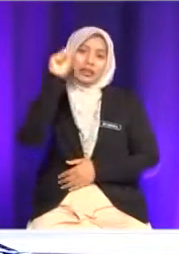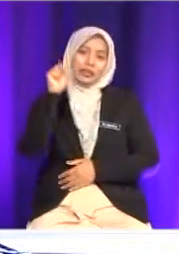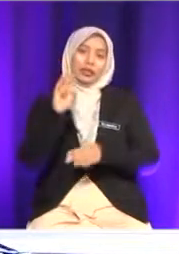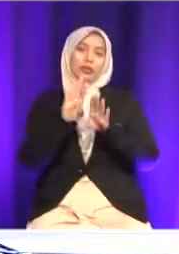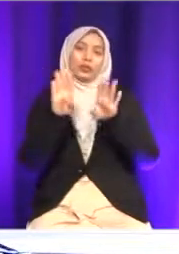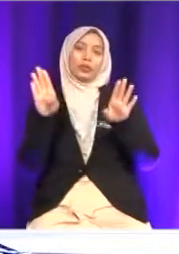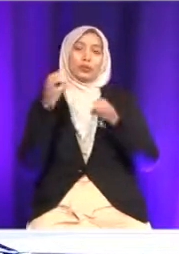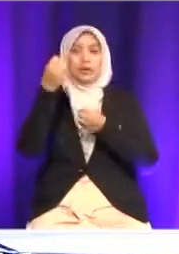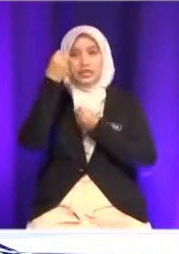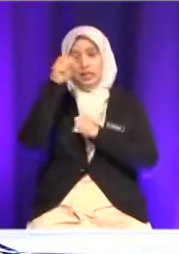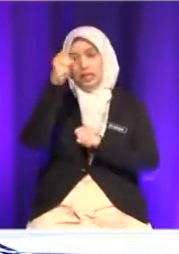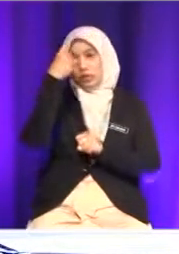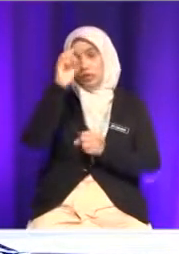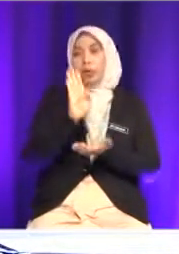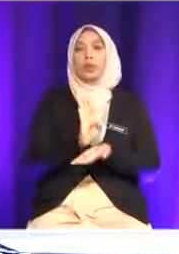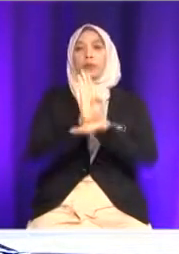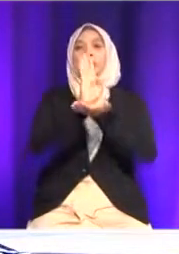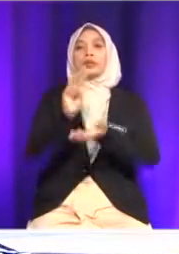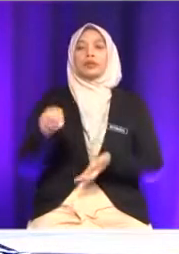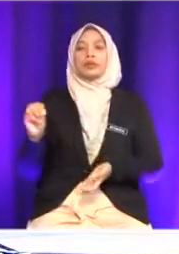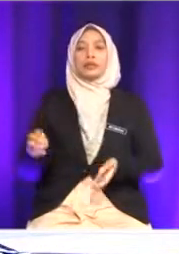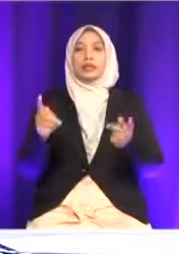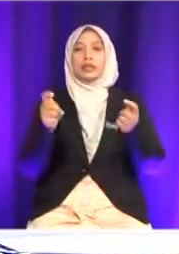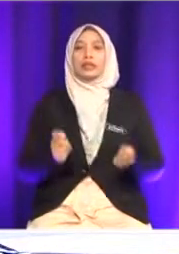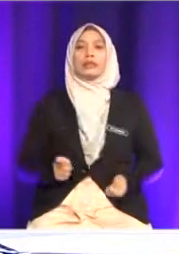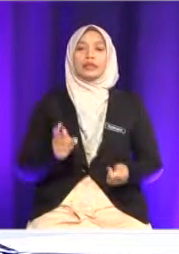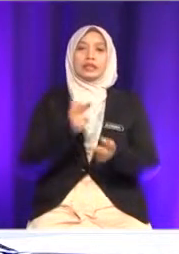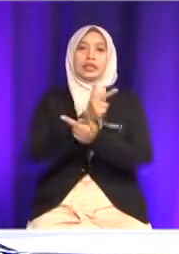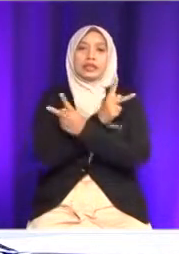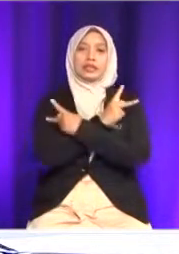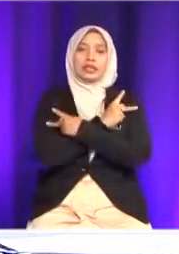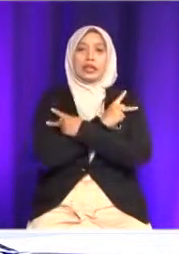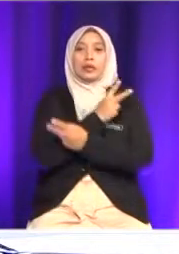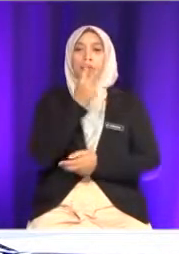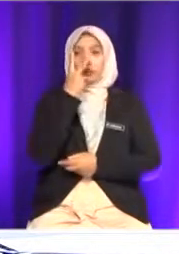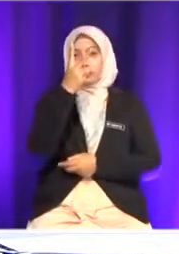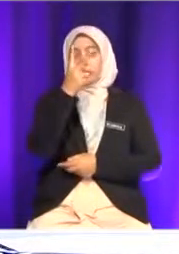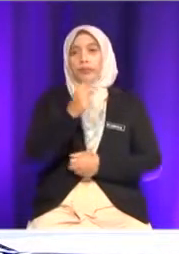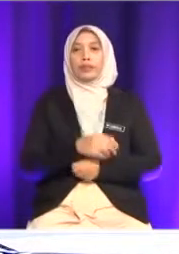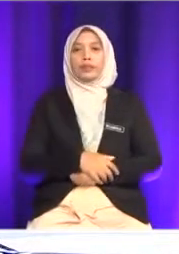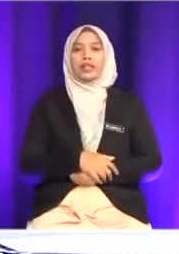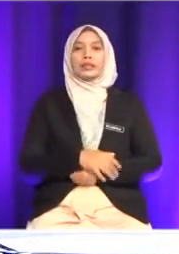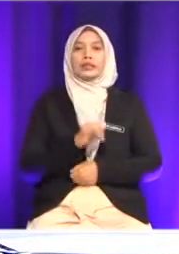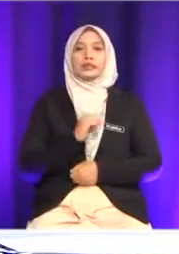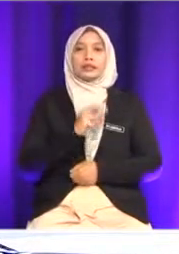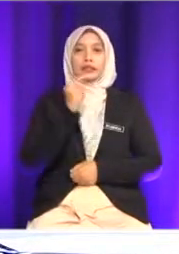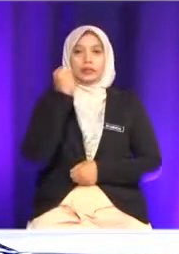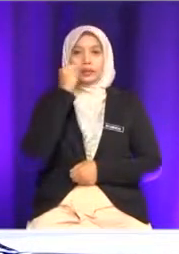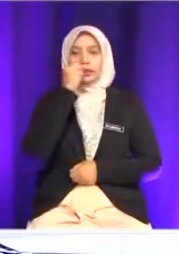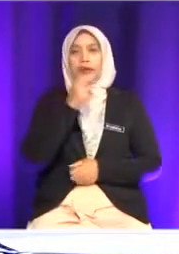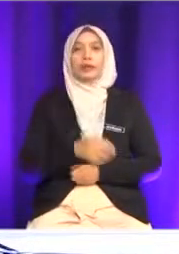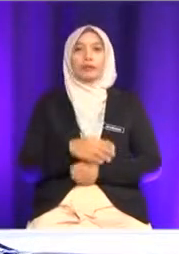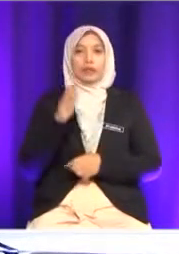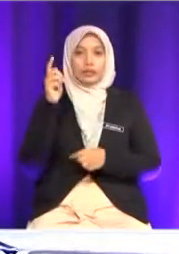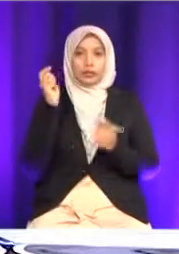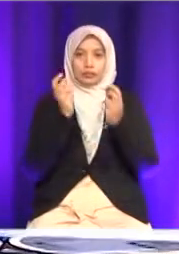bersedia untuk membantu murid-murid Terima kasih karena menonton pencak silahkan Semoga kita bertemu